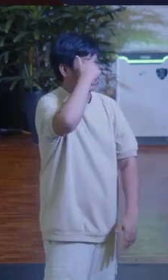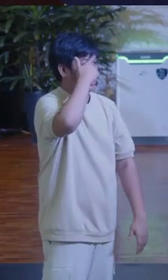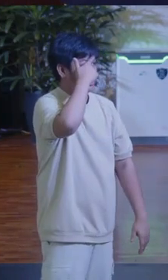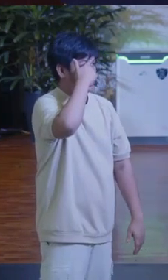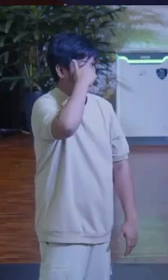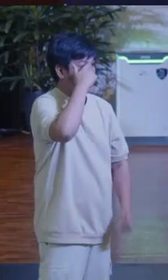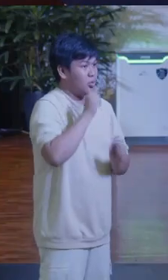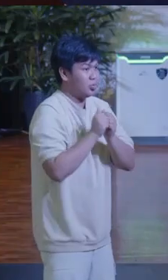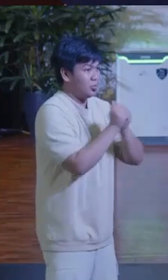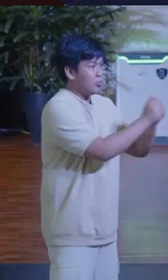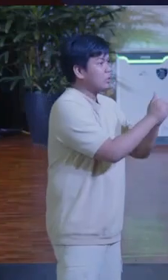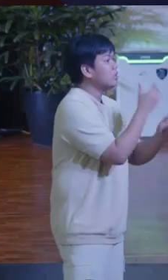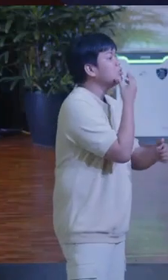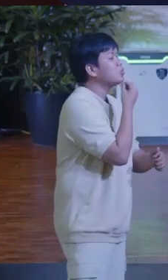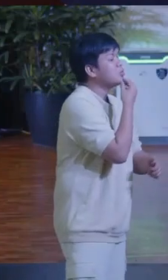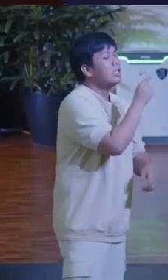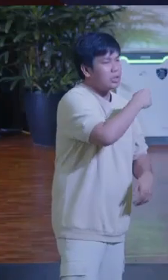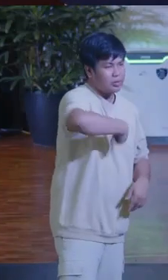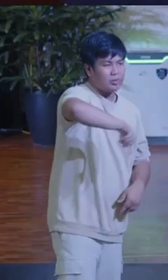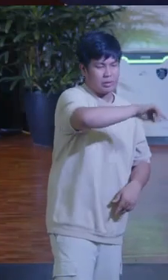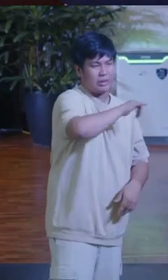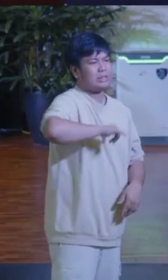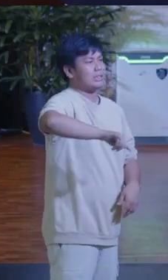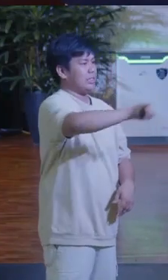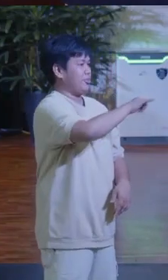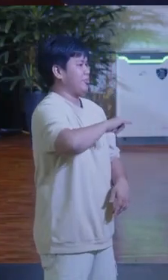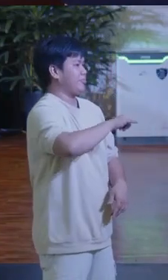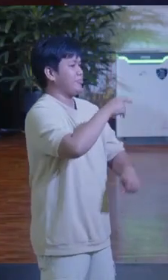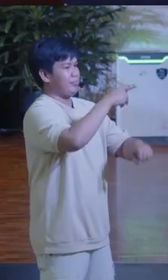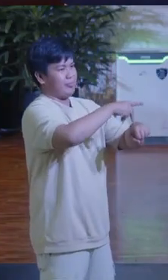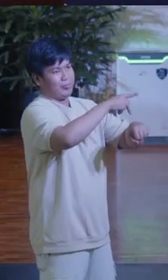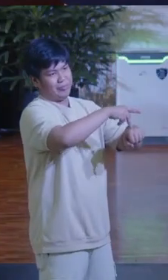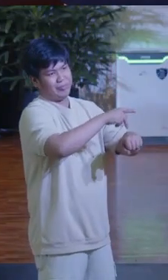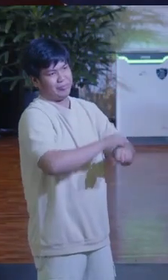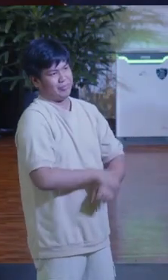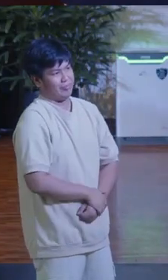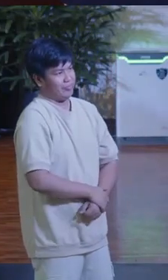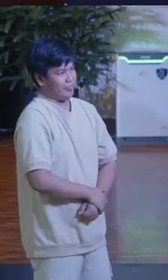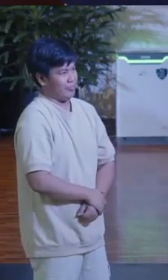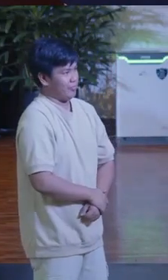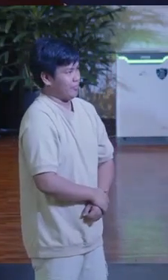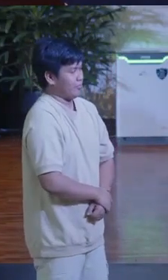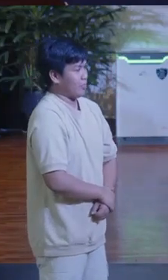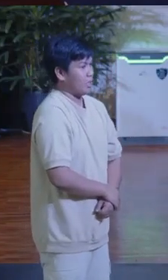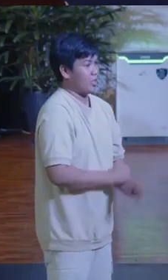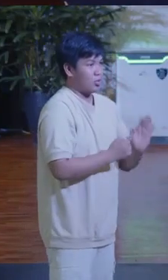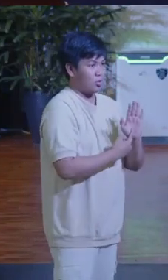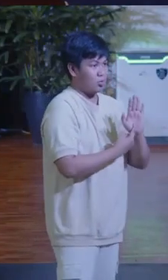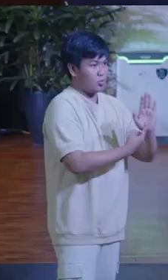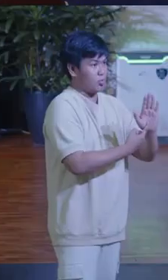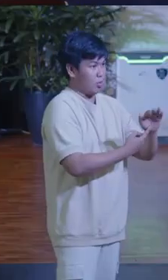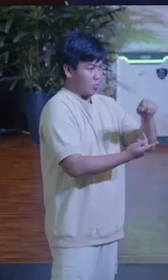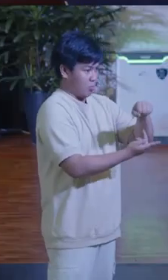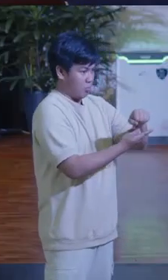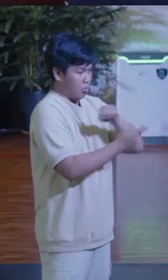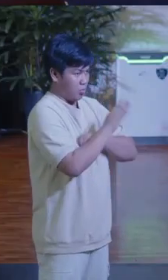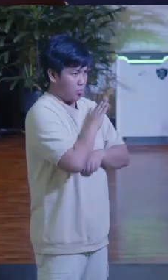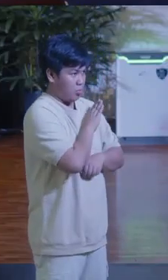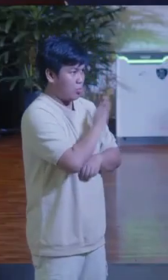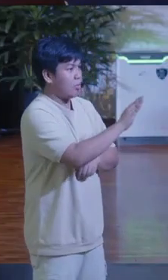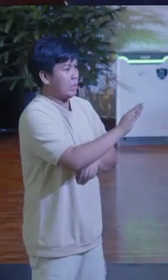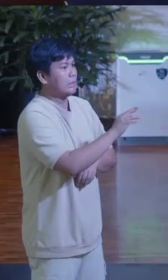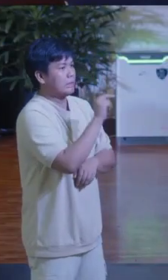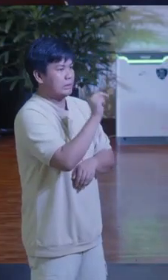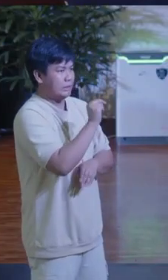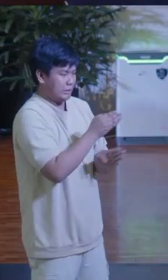araw-araw natin ginagawa? So pakinggan niyo po ang tapang ng pagtutuwid